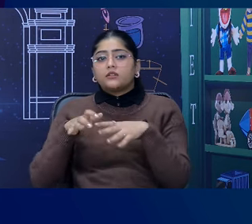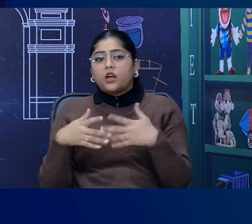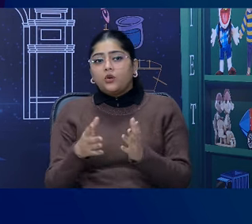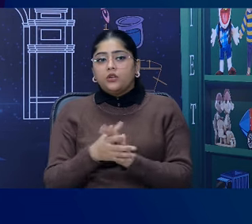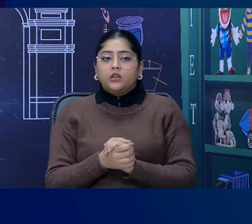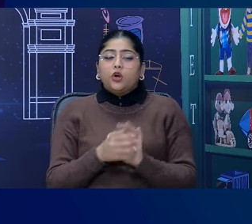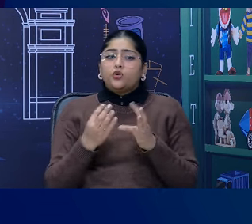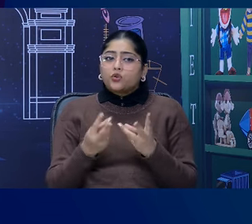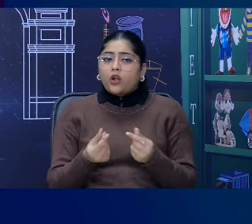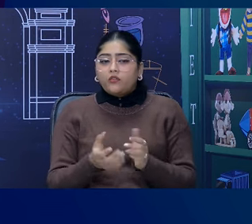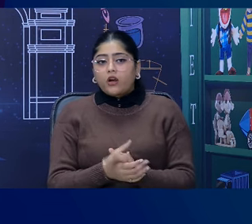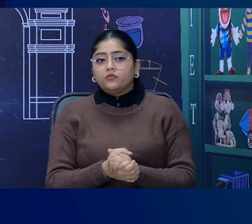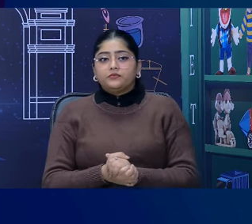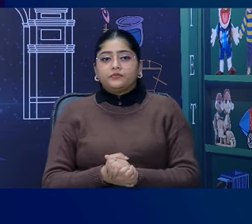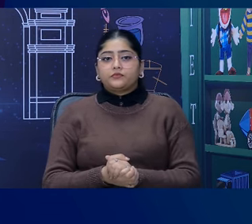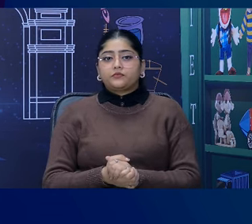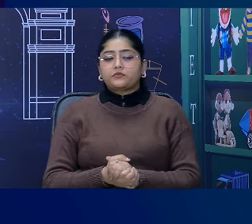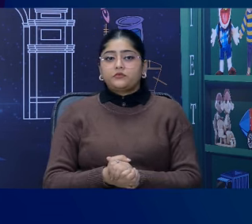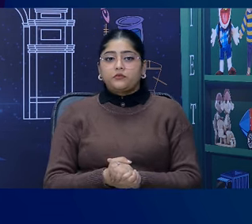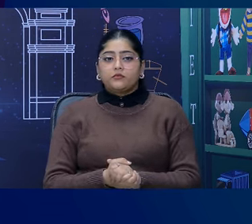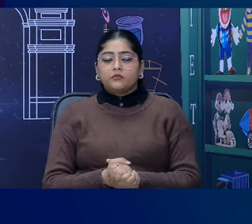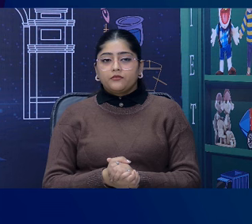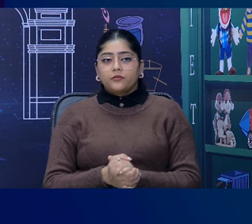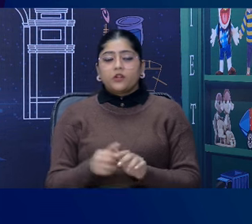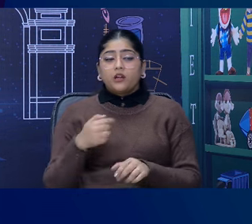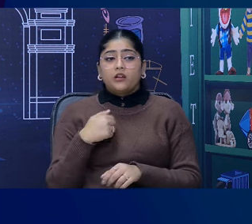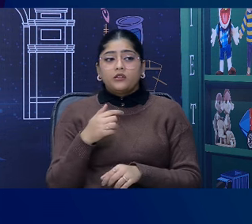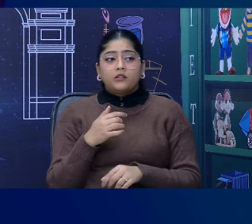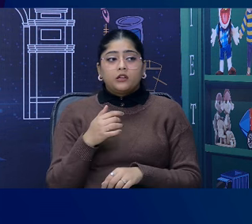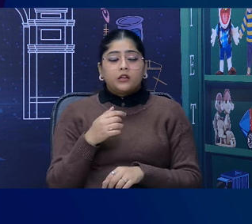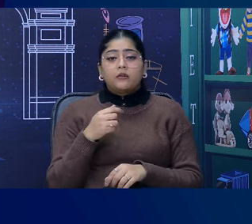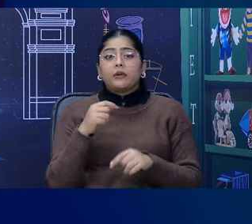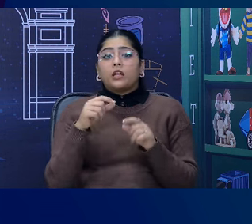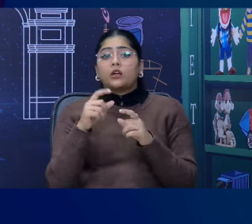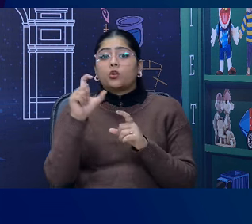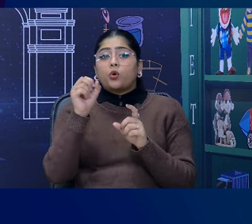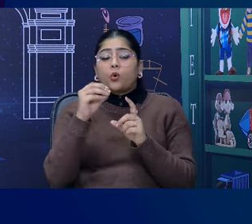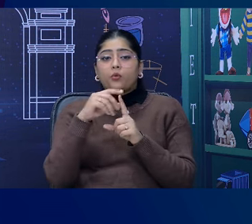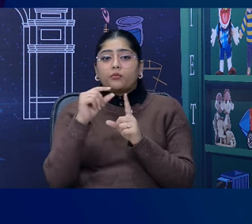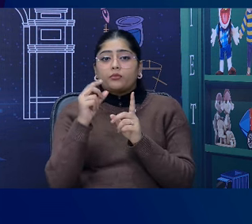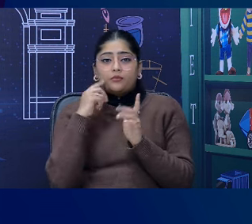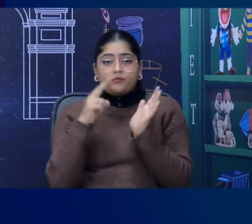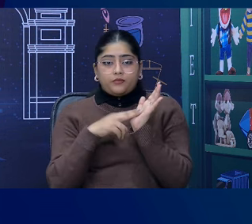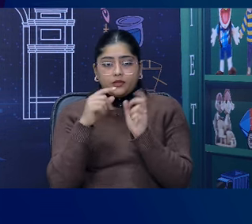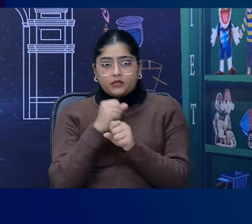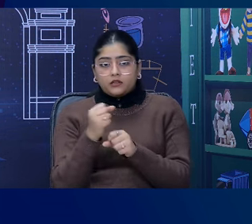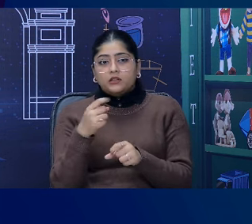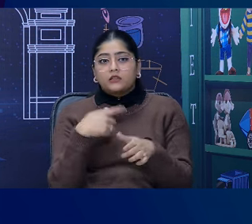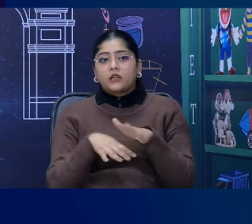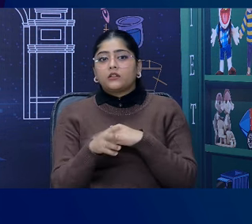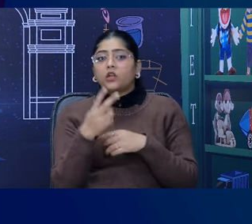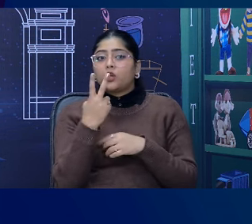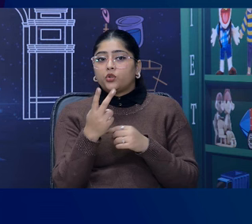करें कि हमें वह हमारी लाइफ में वो स्ट्रेस एक बहुत बड़ा पहाड़ ना बन जाए इसके तीन तरीके हैं एंडलर और पाकर दो